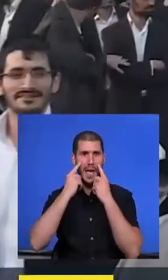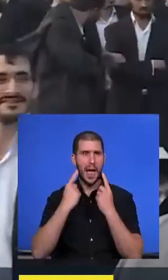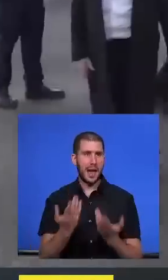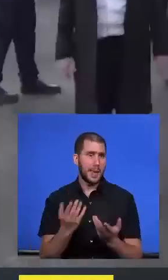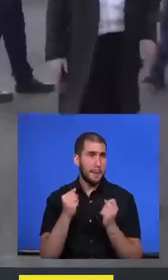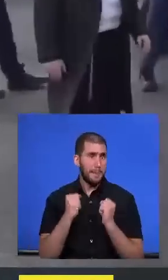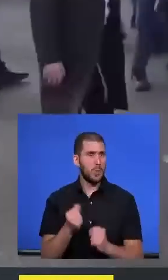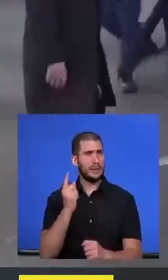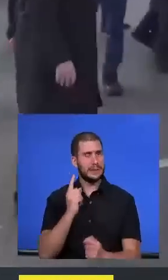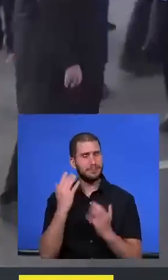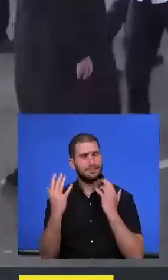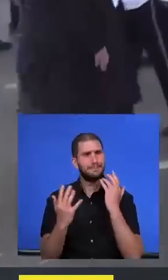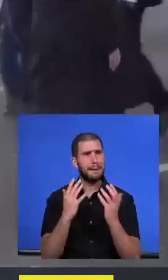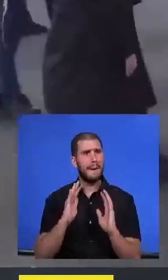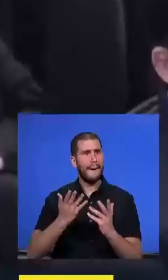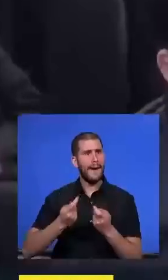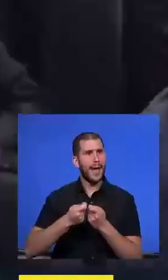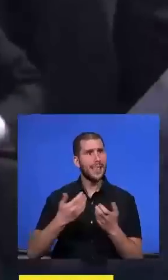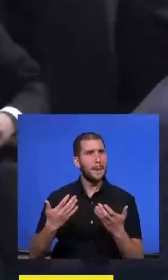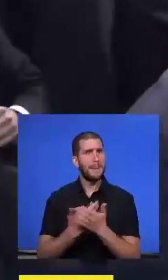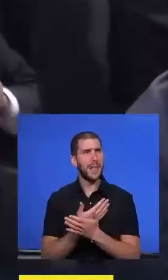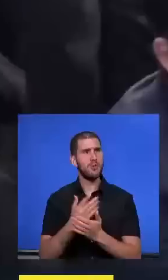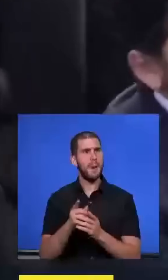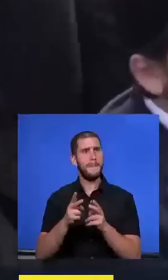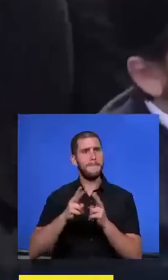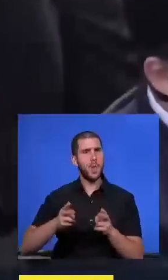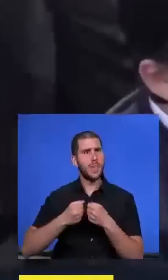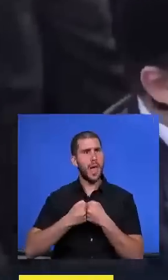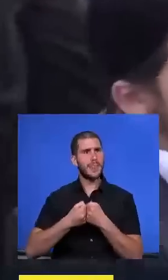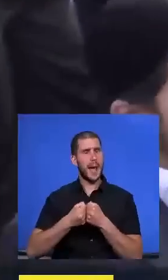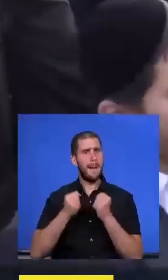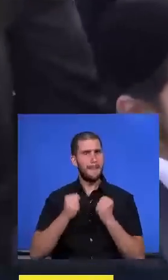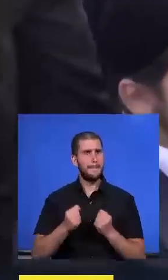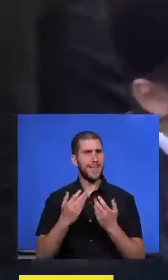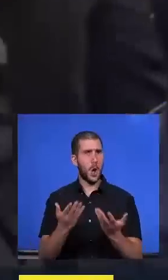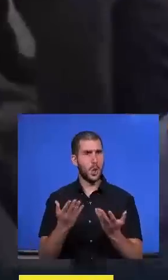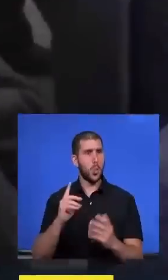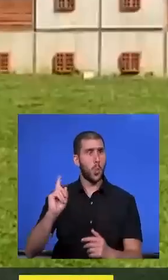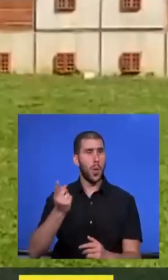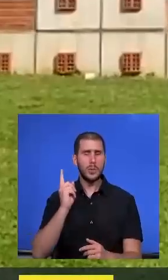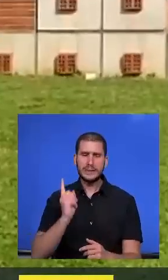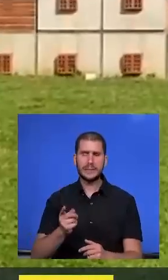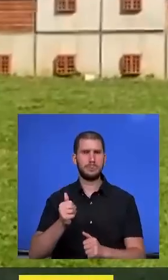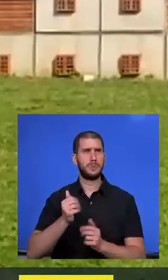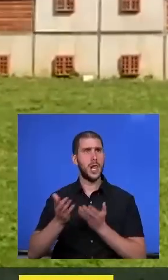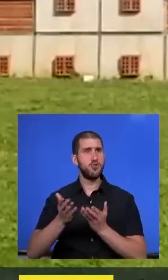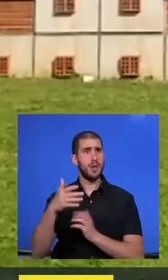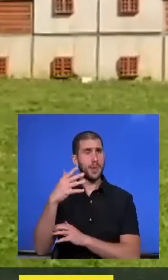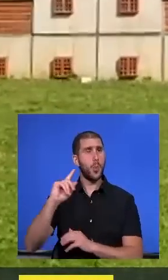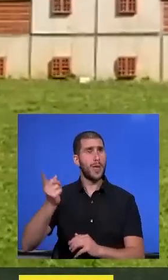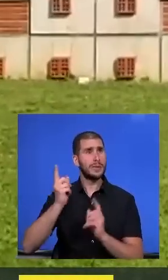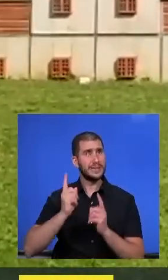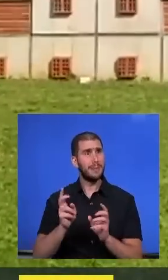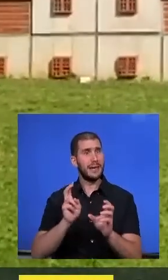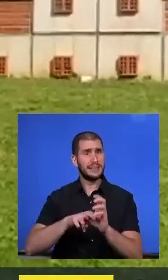ספק שצריך לשאול את עצמנו איך מארגנים מחדש את הפתרונות לאתגרים של הביטחון. כולנו צריכים לשרת את המדינה, וכולנו צריכים גם